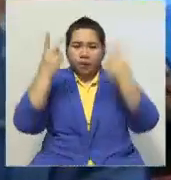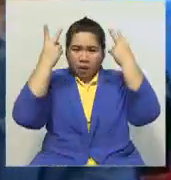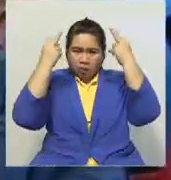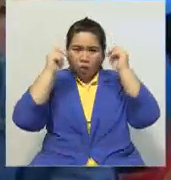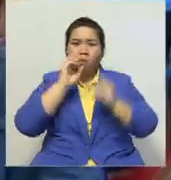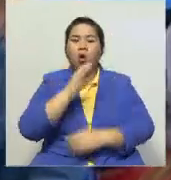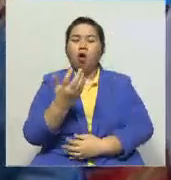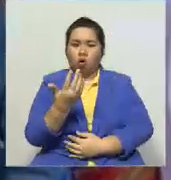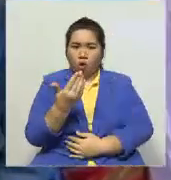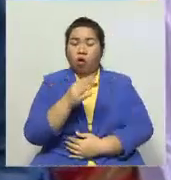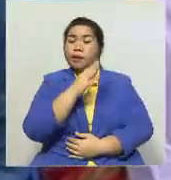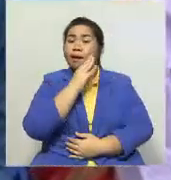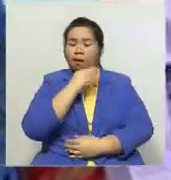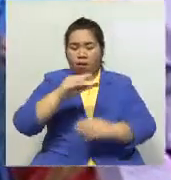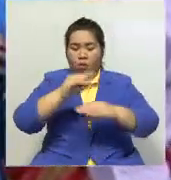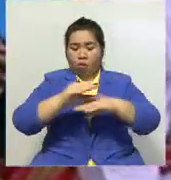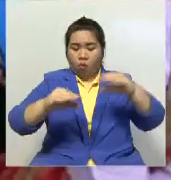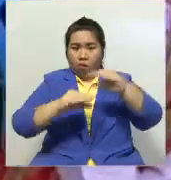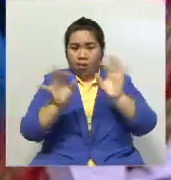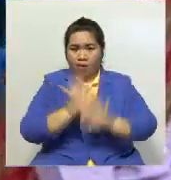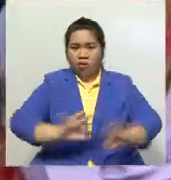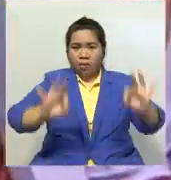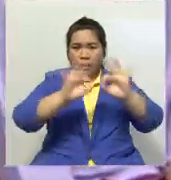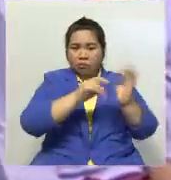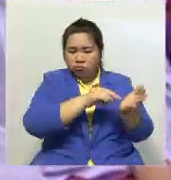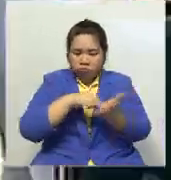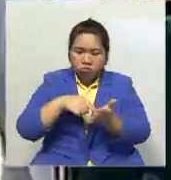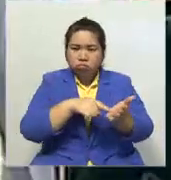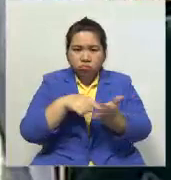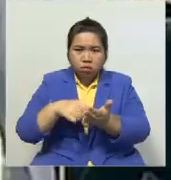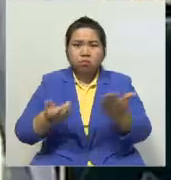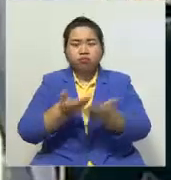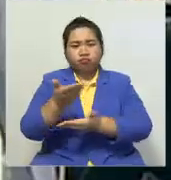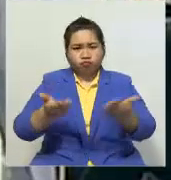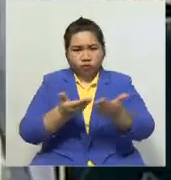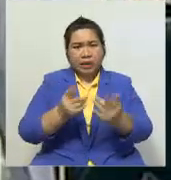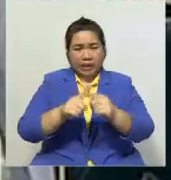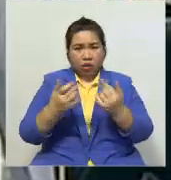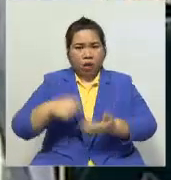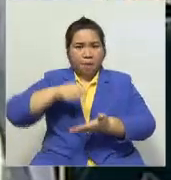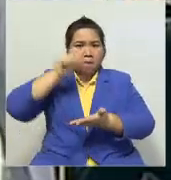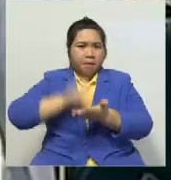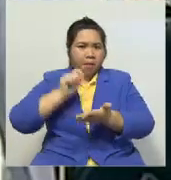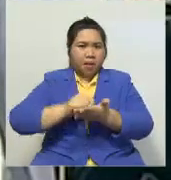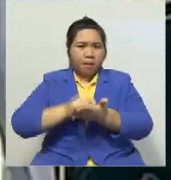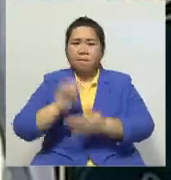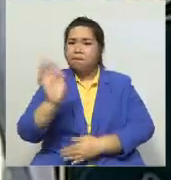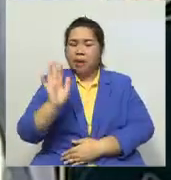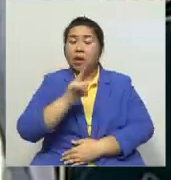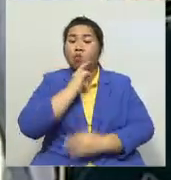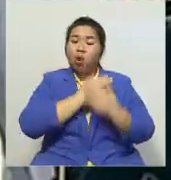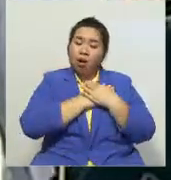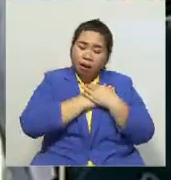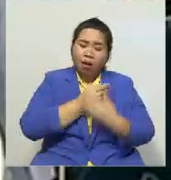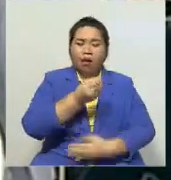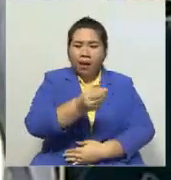องโครงการสำคัญเข้าสู่การประชุมคณะรัฐมนตรีนอกสถานที่อย่างเป็นทางการไม่ใช่การอนุมัติให้จังหวัดที่รักหรือชอบแต่